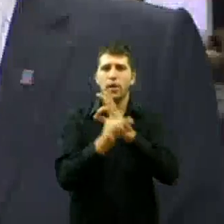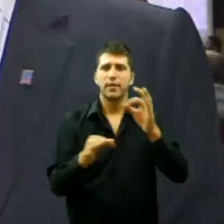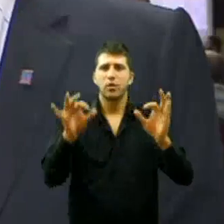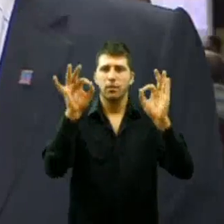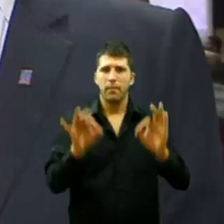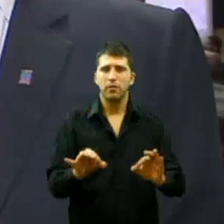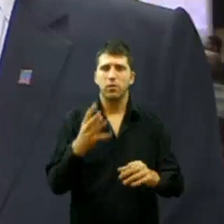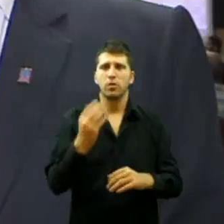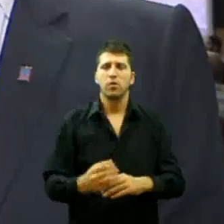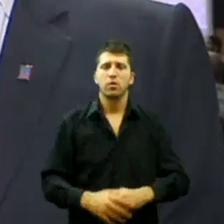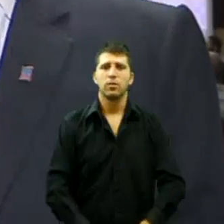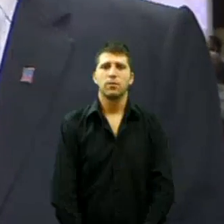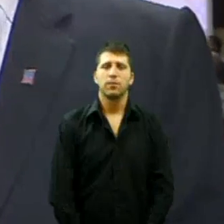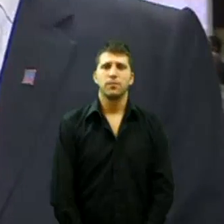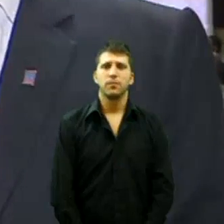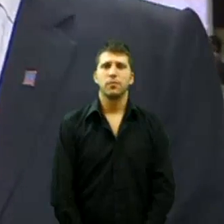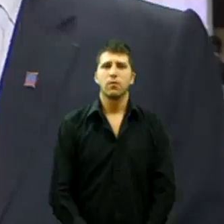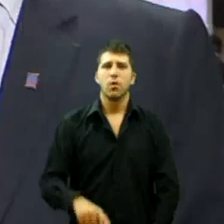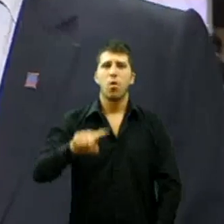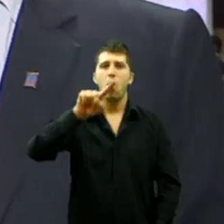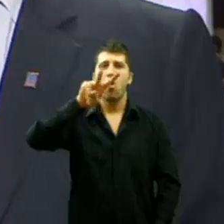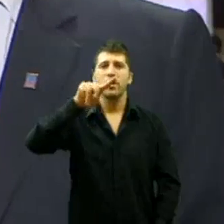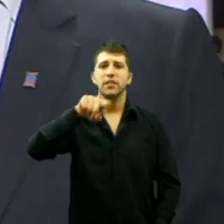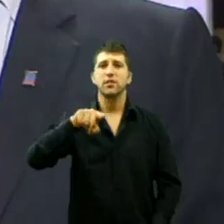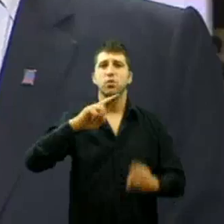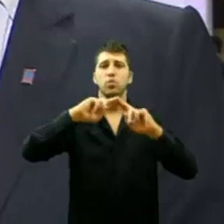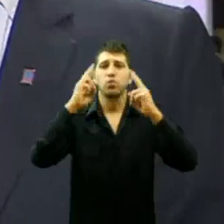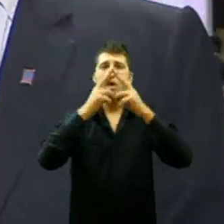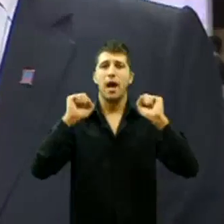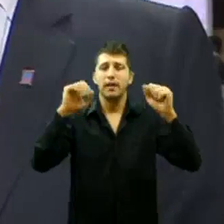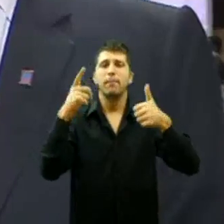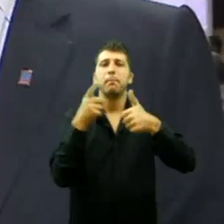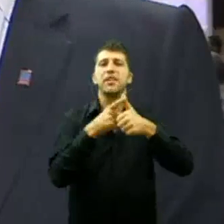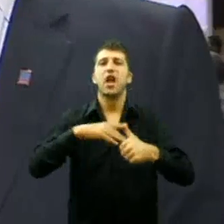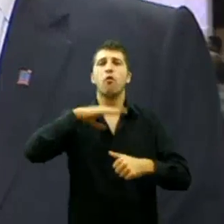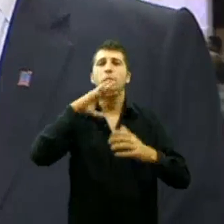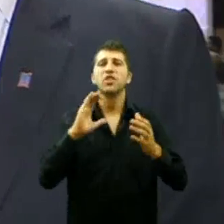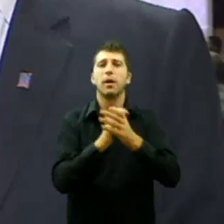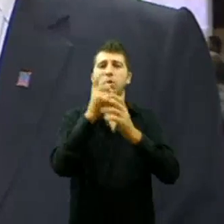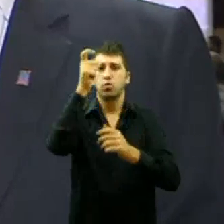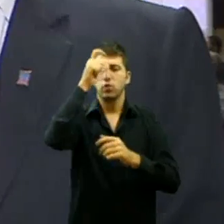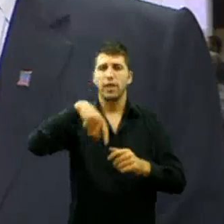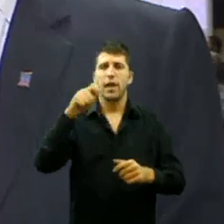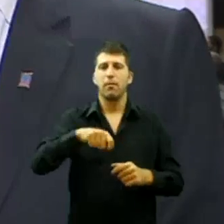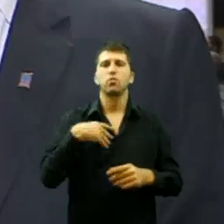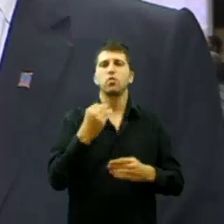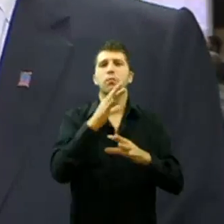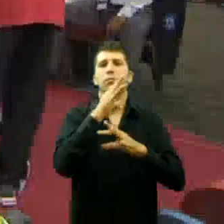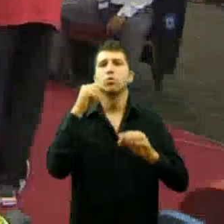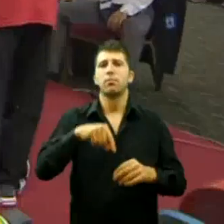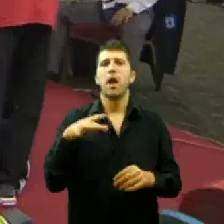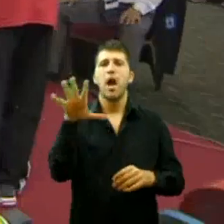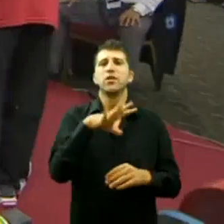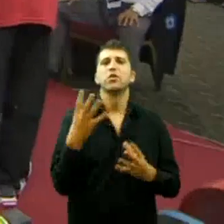gerçekleşiyor. Championships. 12. Dünya Halter ve 1. Avrupa Şampiyonası'nı Türkiye'de yapmaktan son derece mutluyum. Her şey çok